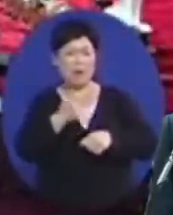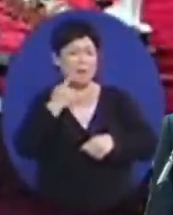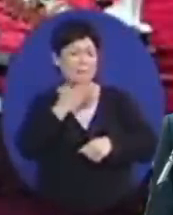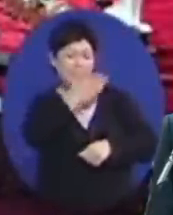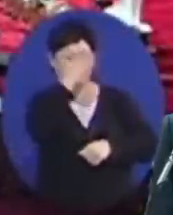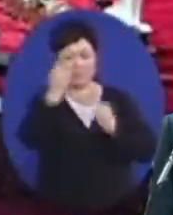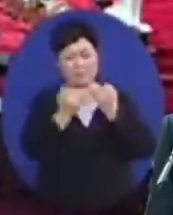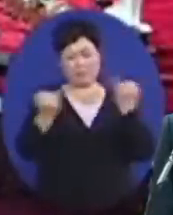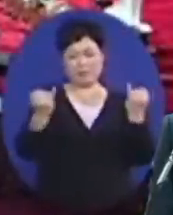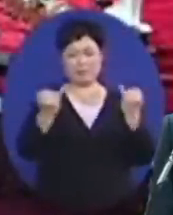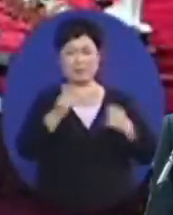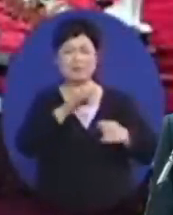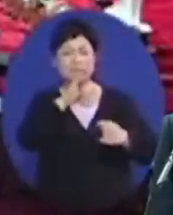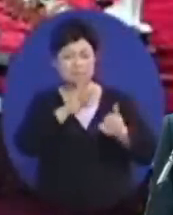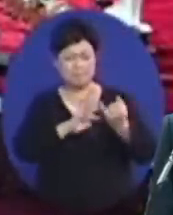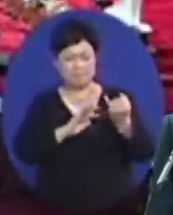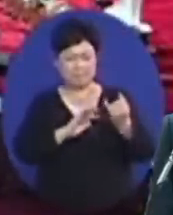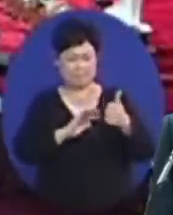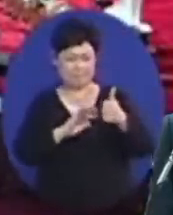여성들이 자기를 크게